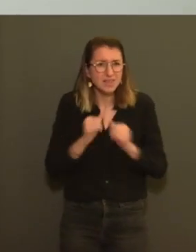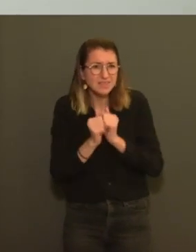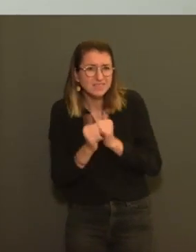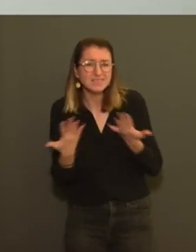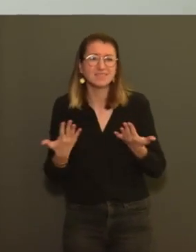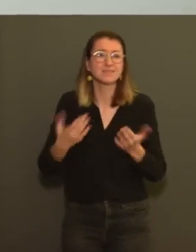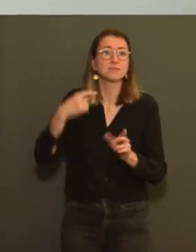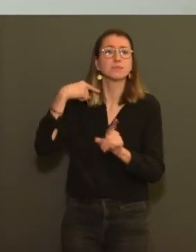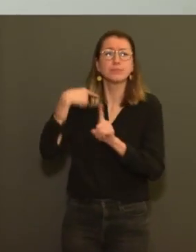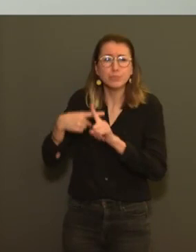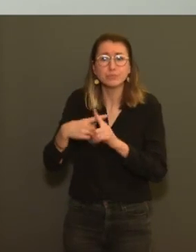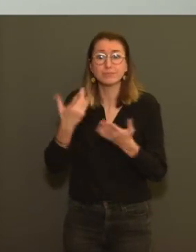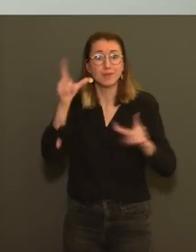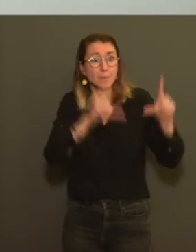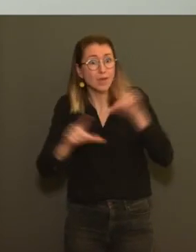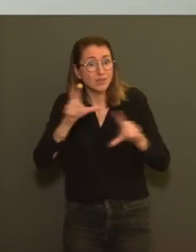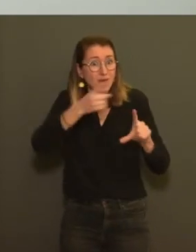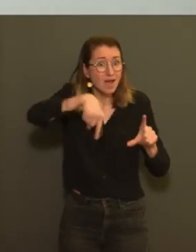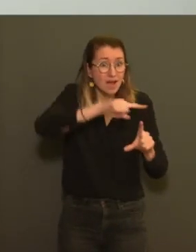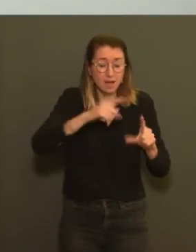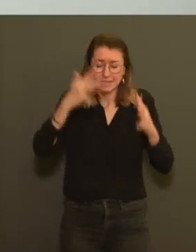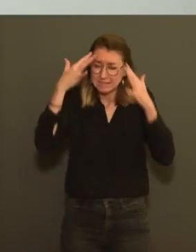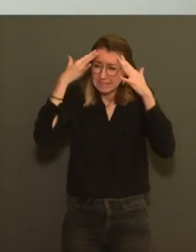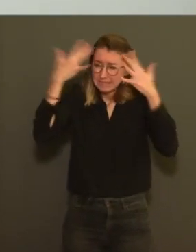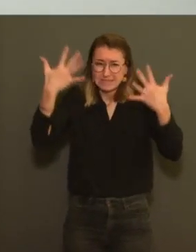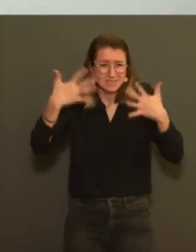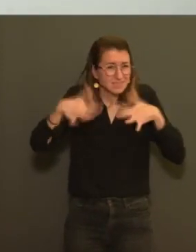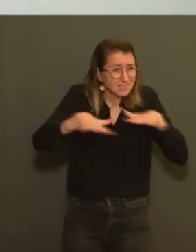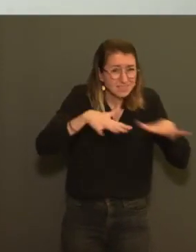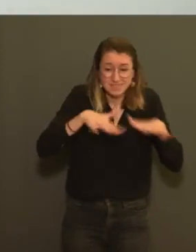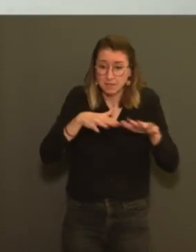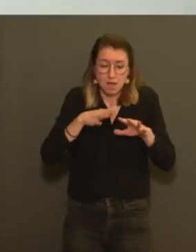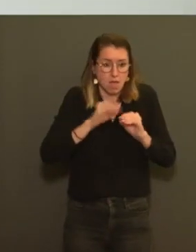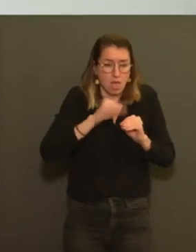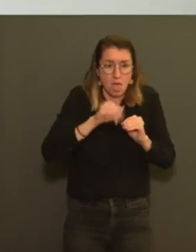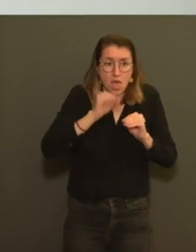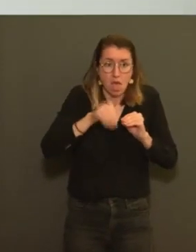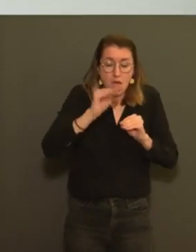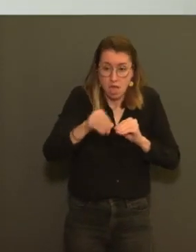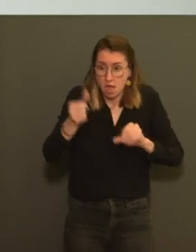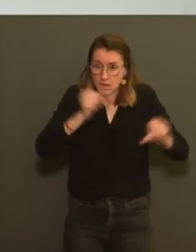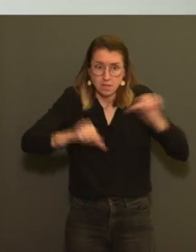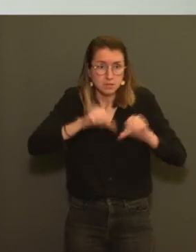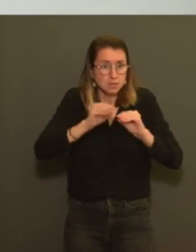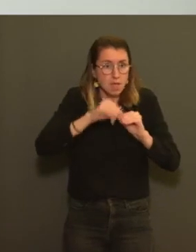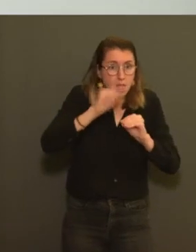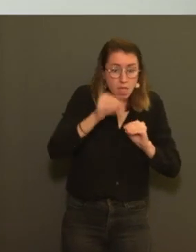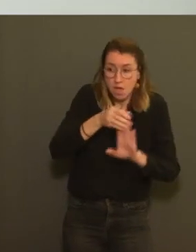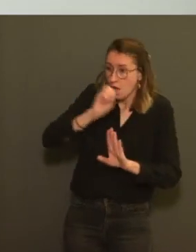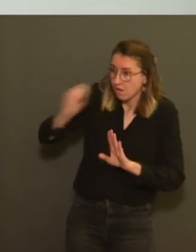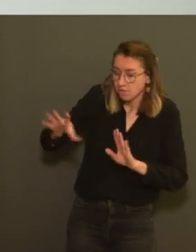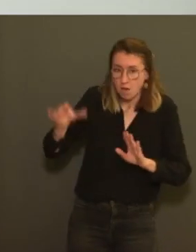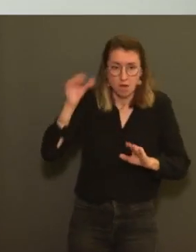un ou plusieurs jours pour que les tests soient réalisés et donc in fine au fait que les contacts des